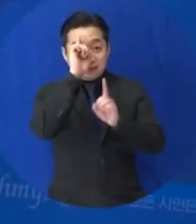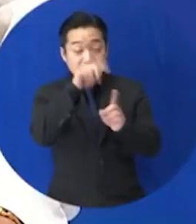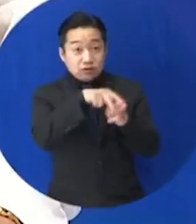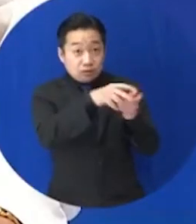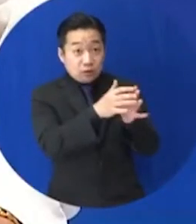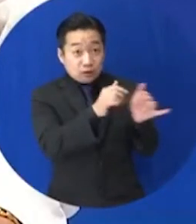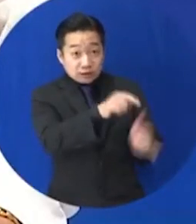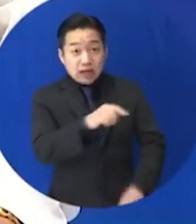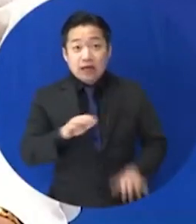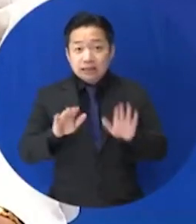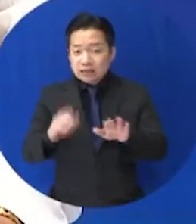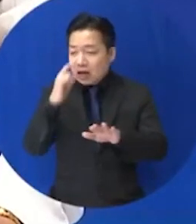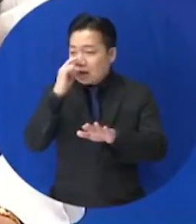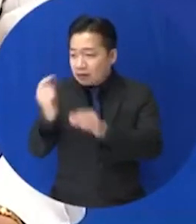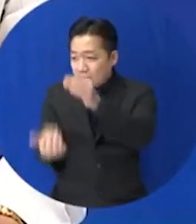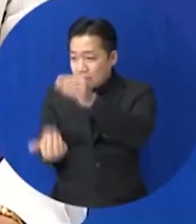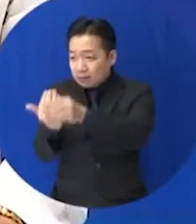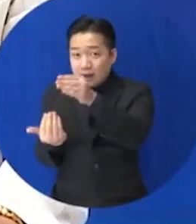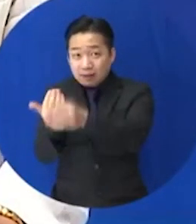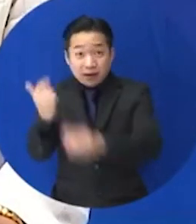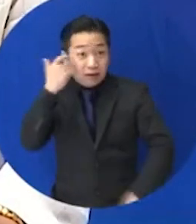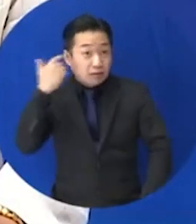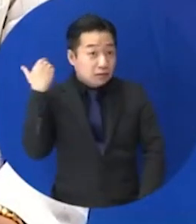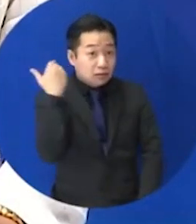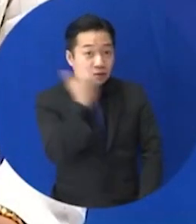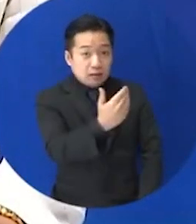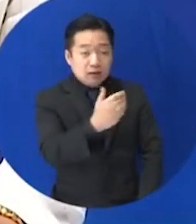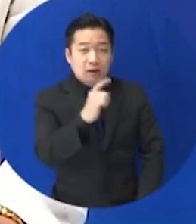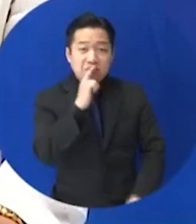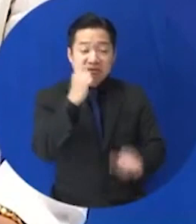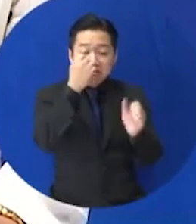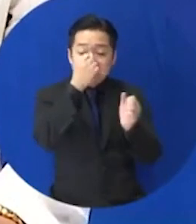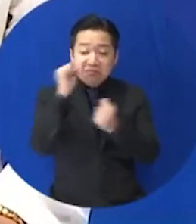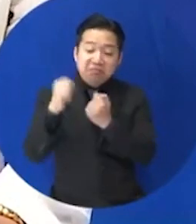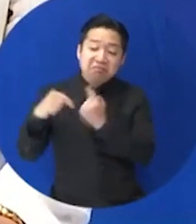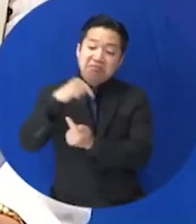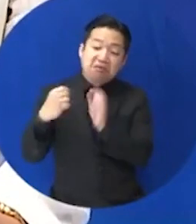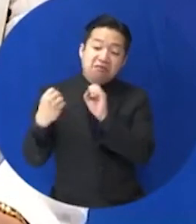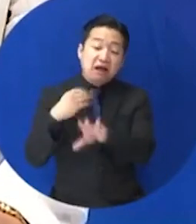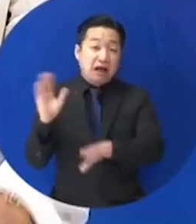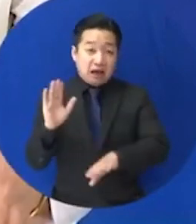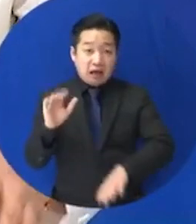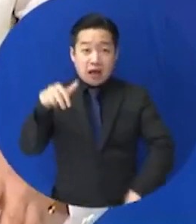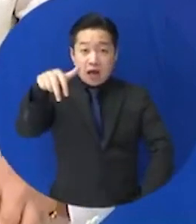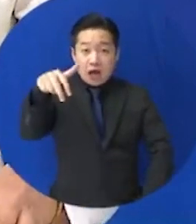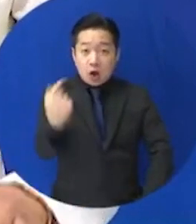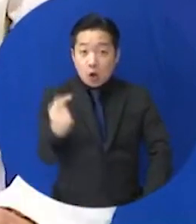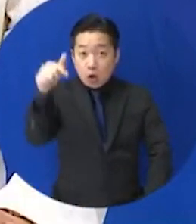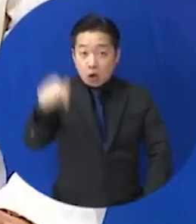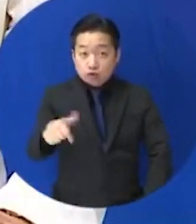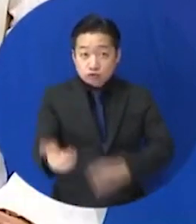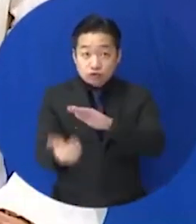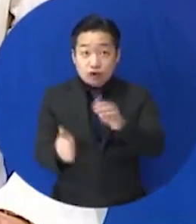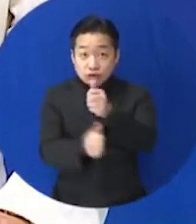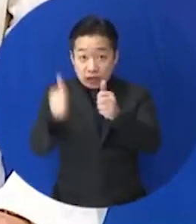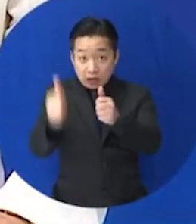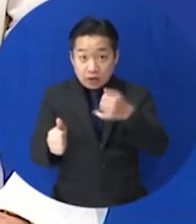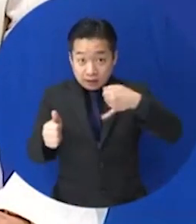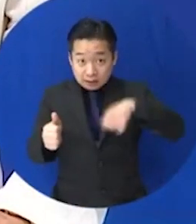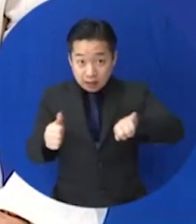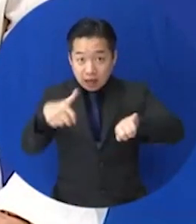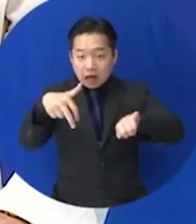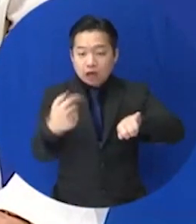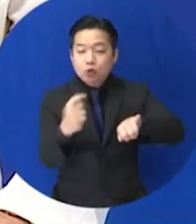부모님께서는 민감한 현안에 대해서는 좀 회피하는 태도를 보이셨어요. 우선 조국 전 장관 따님 조민영의 부산대